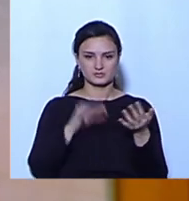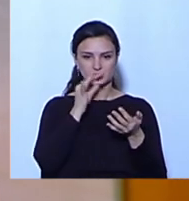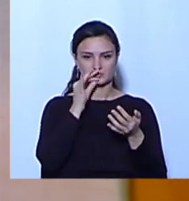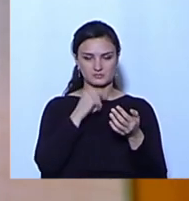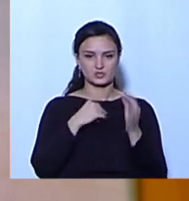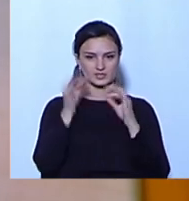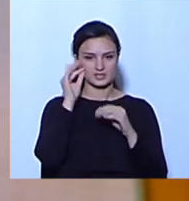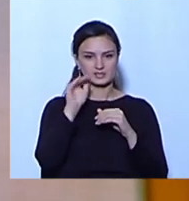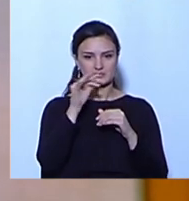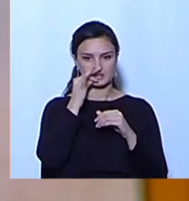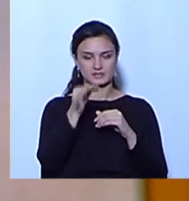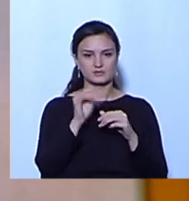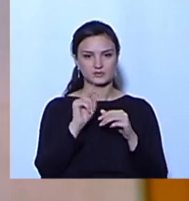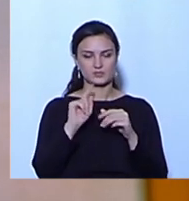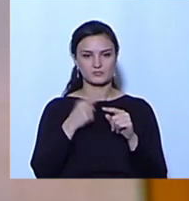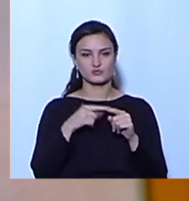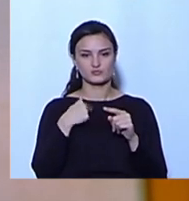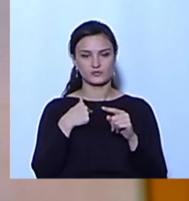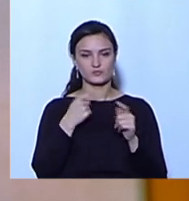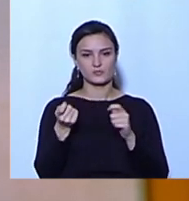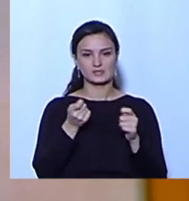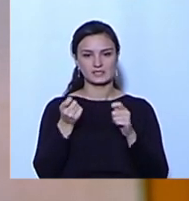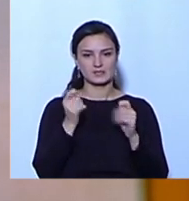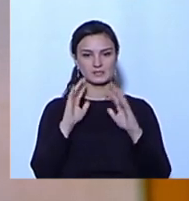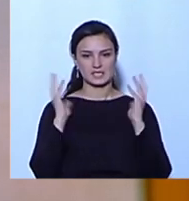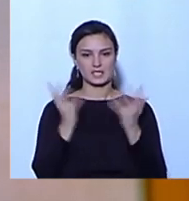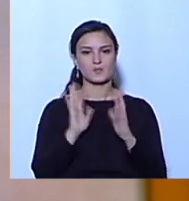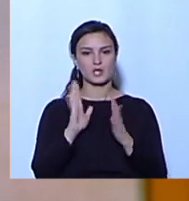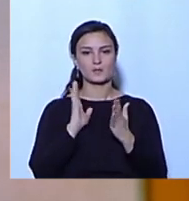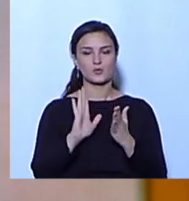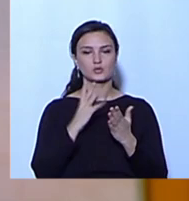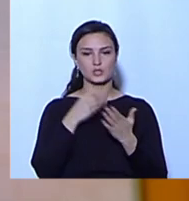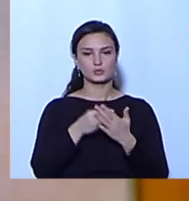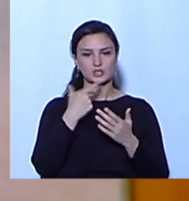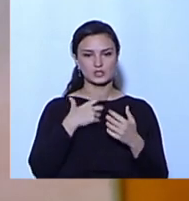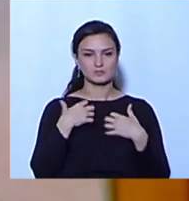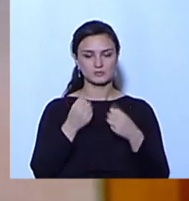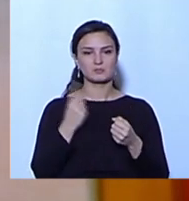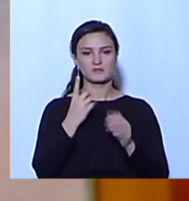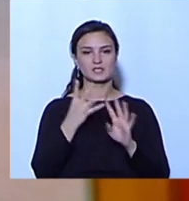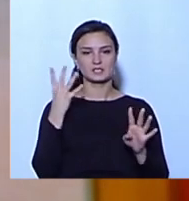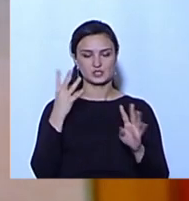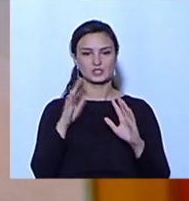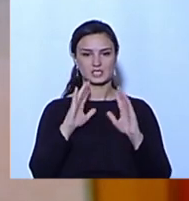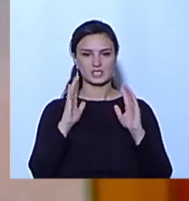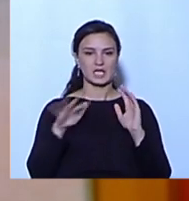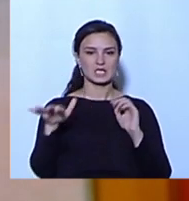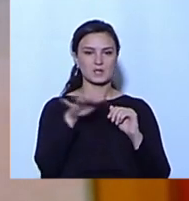ჩვენს კამპანიას, რომელიც გულისხმობს იმას, რომ ჩვენ უფრთხილდებით გარემოს, არა მარტო საკუთარ ჯანმრთელობას, და პირველ რიგში გარემო